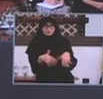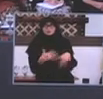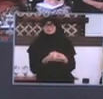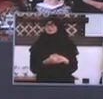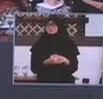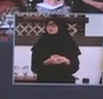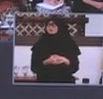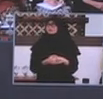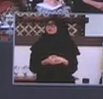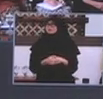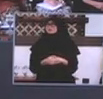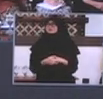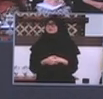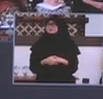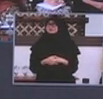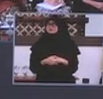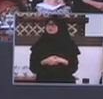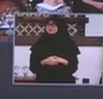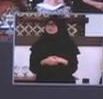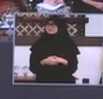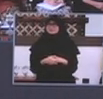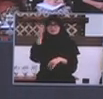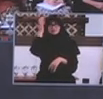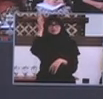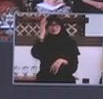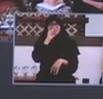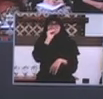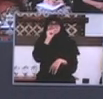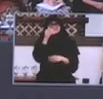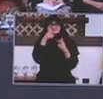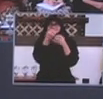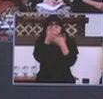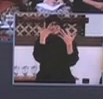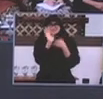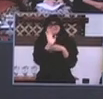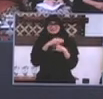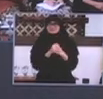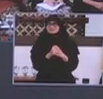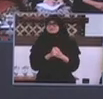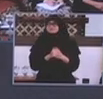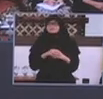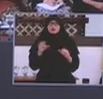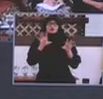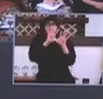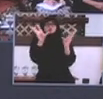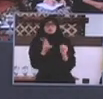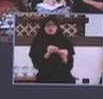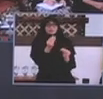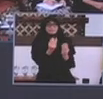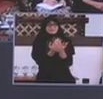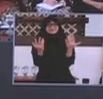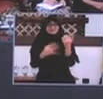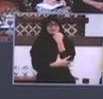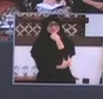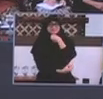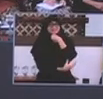bisiki lebih hebat lagi. Ya. Jumlah penduduk miskin di tempat